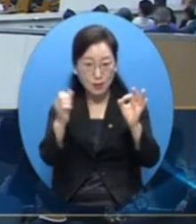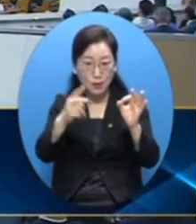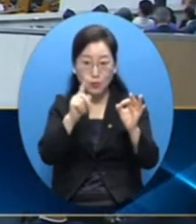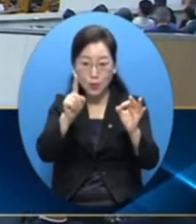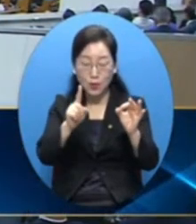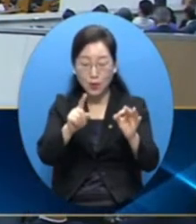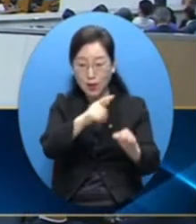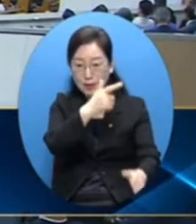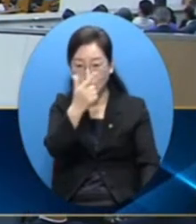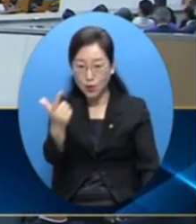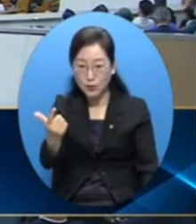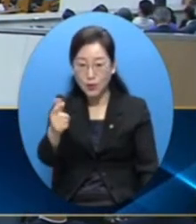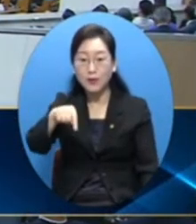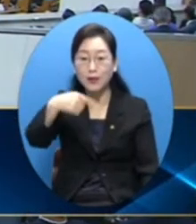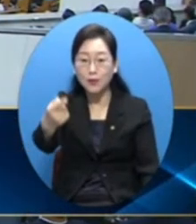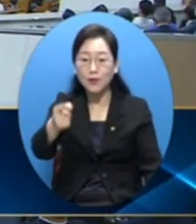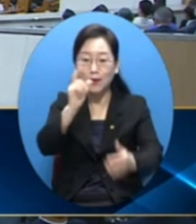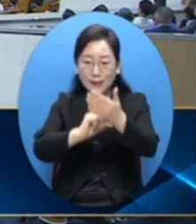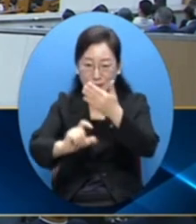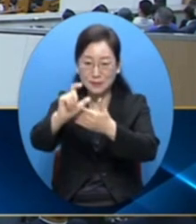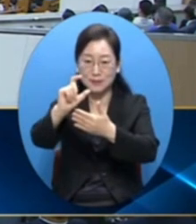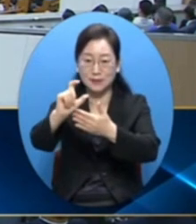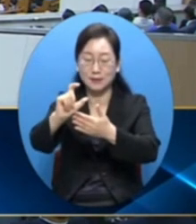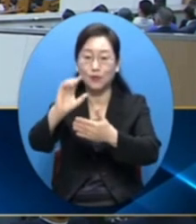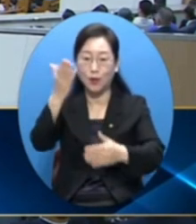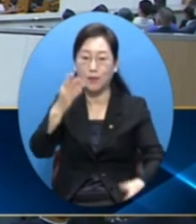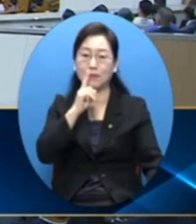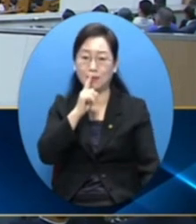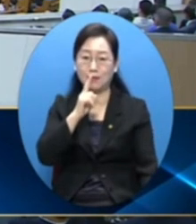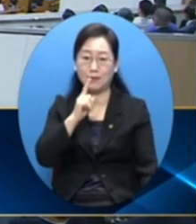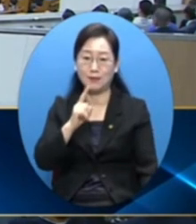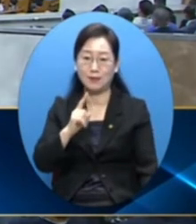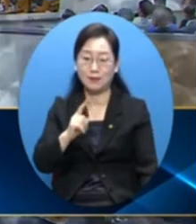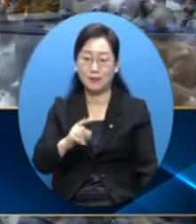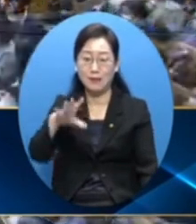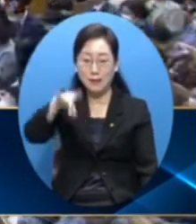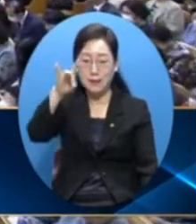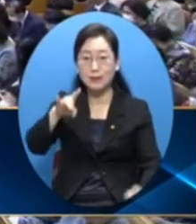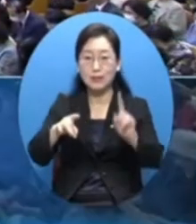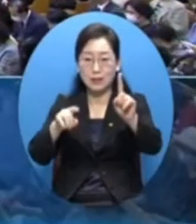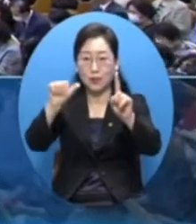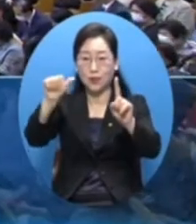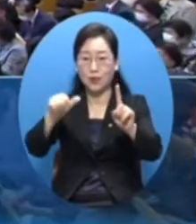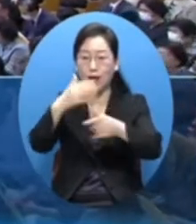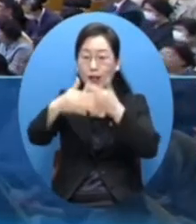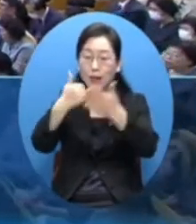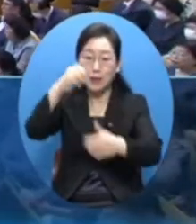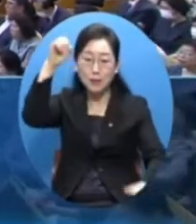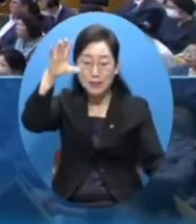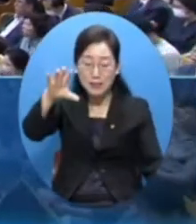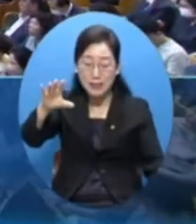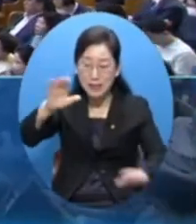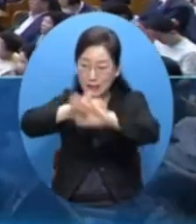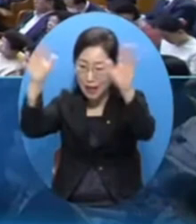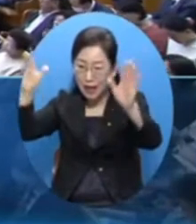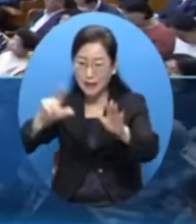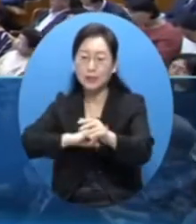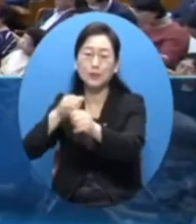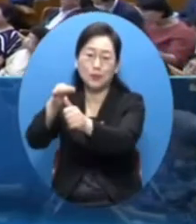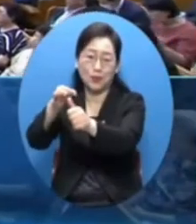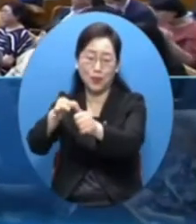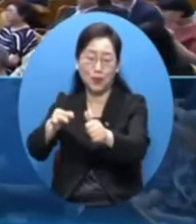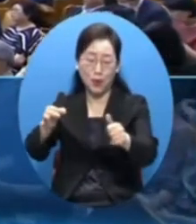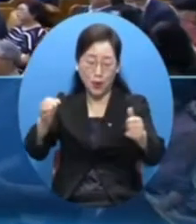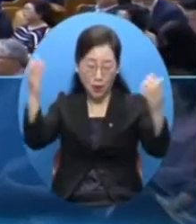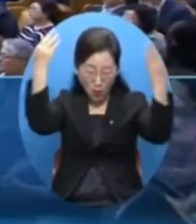저녁이 되고 아침이 되었다고 말씀합니다. 창세기 1장 5절입니다. 하나님이 빛을 낮이라 부르시고